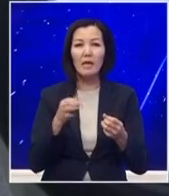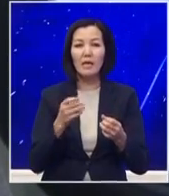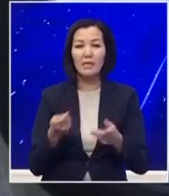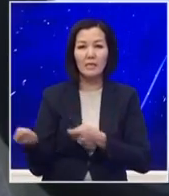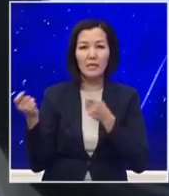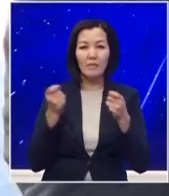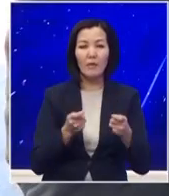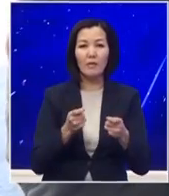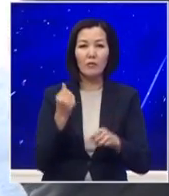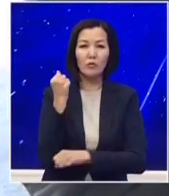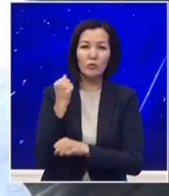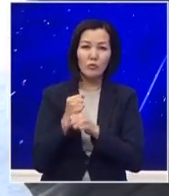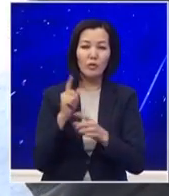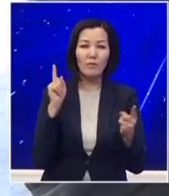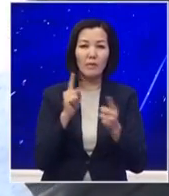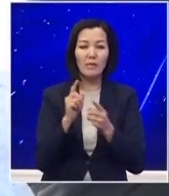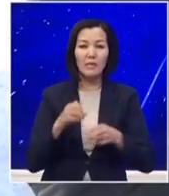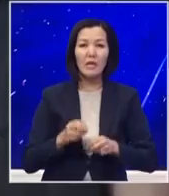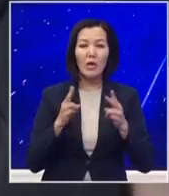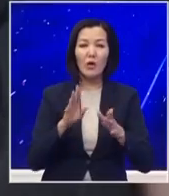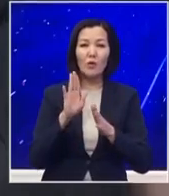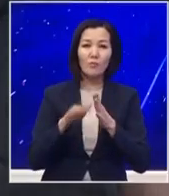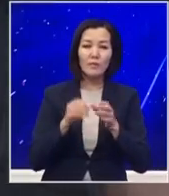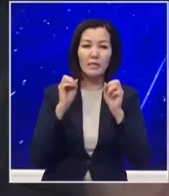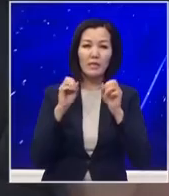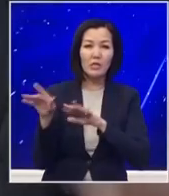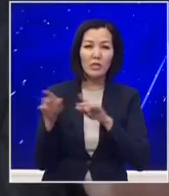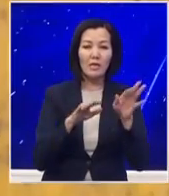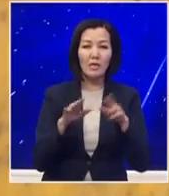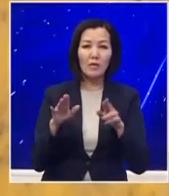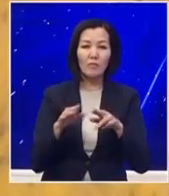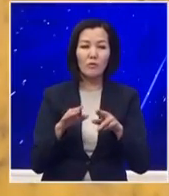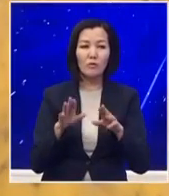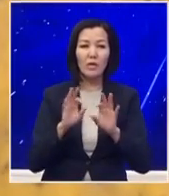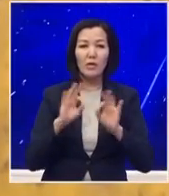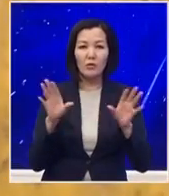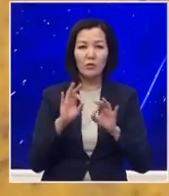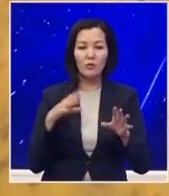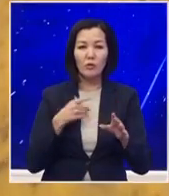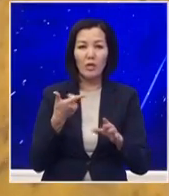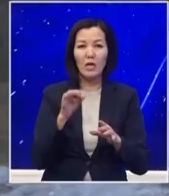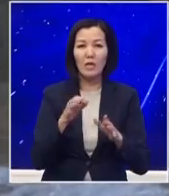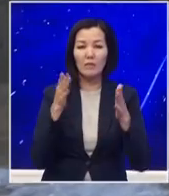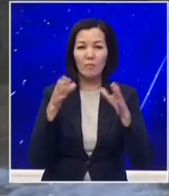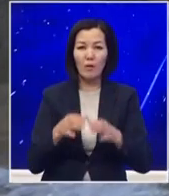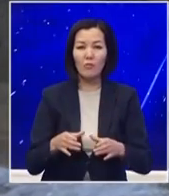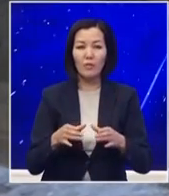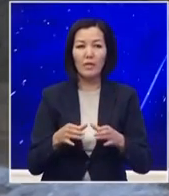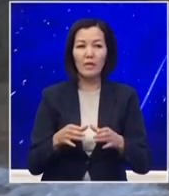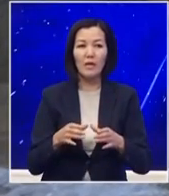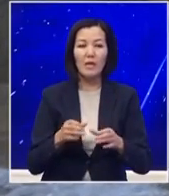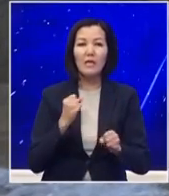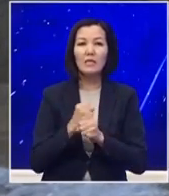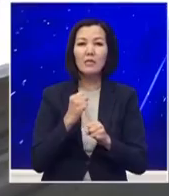тасымалдаушы мекеме жұмысшыларымен кездесті. Қауіпсіздік талаптарын сақтау бойынша нұсқаулық берді. Газ баллондарына өрт кезіндегі әрекеттер